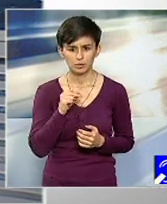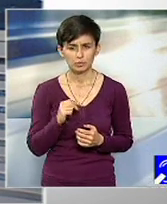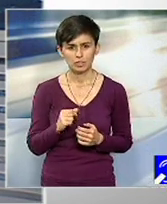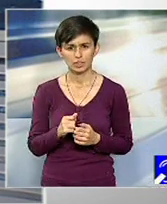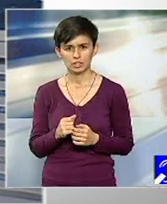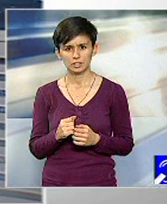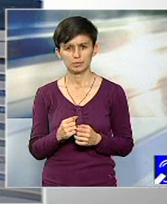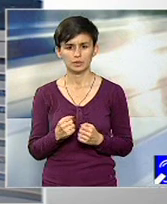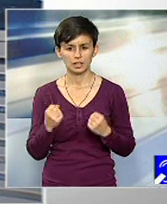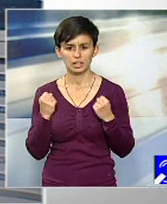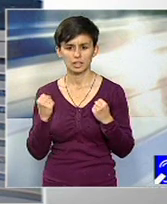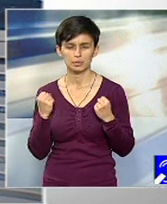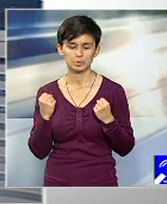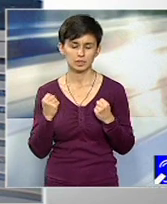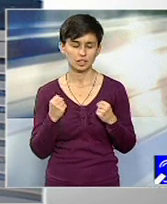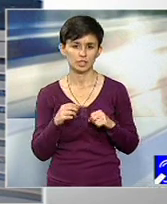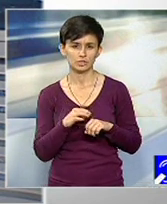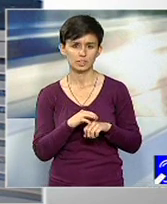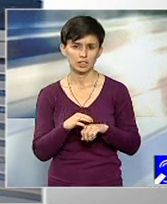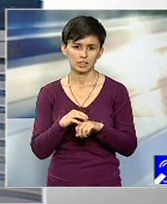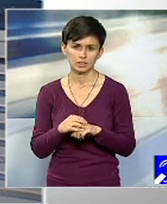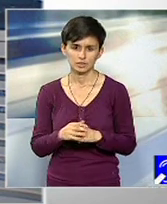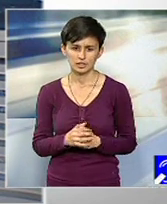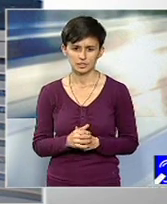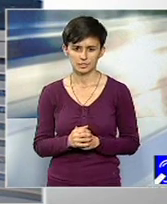dominație și de, nu știu, de exercitarea puterii,